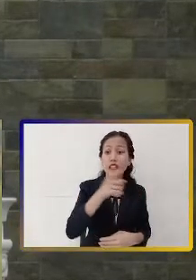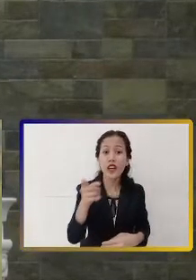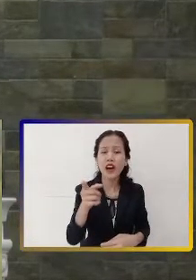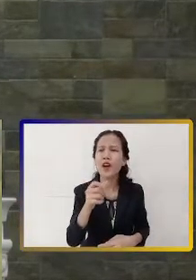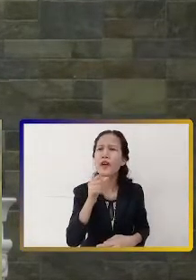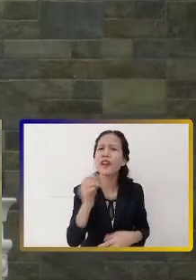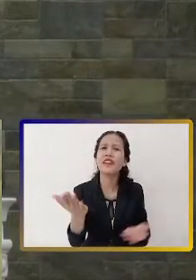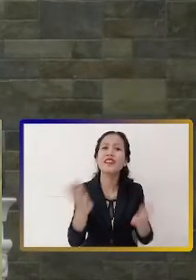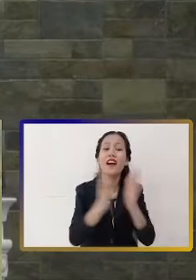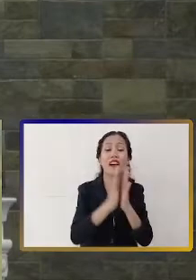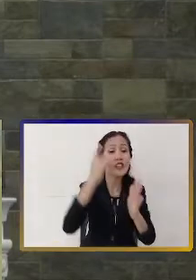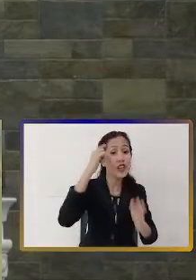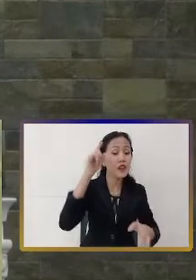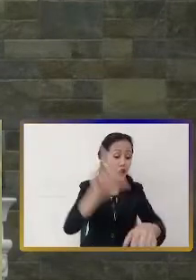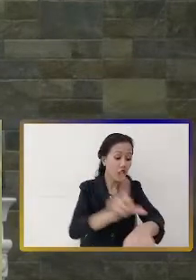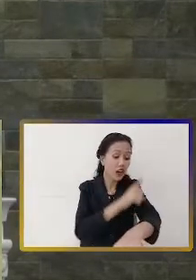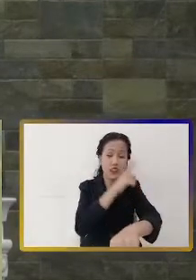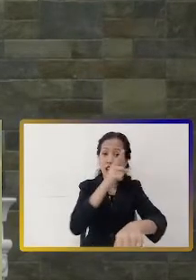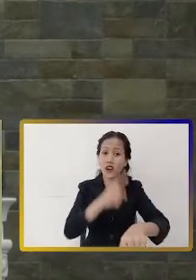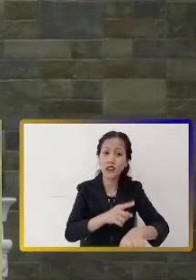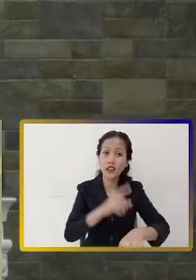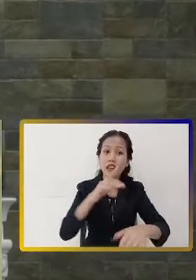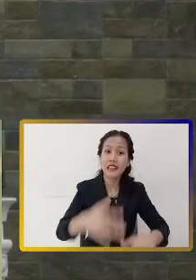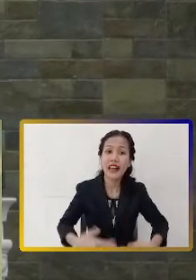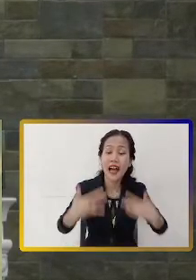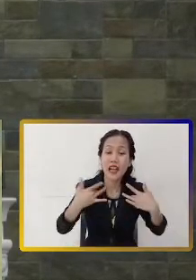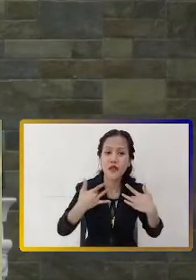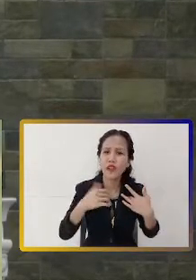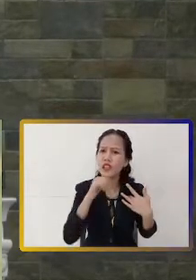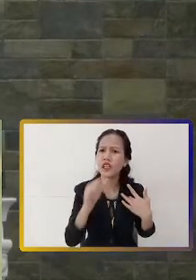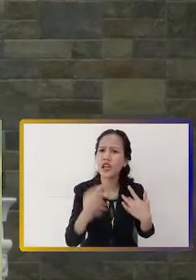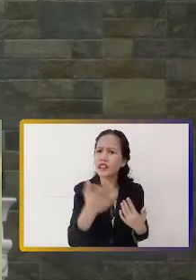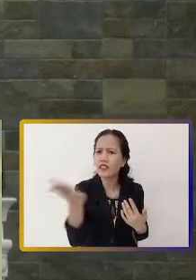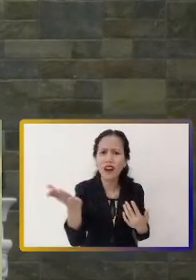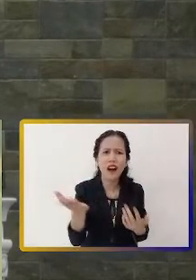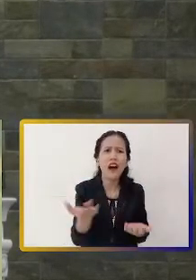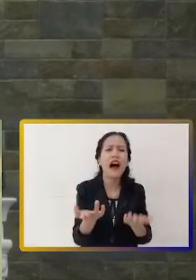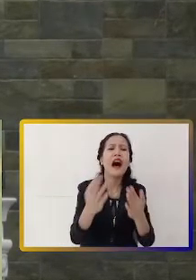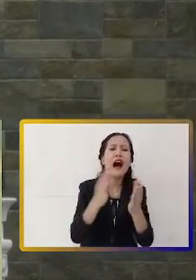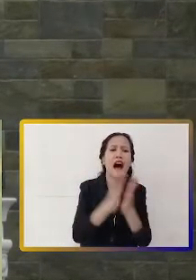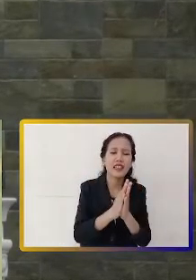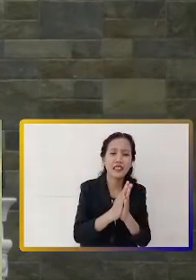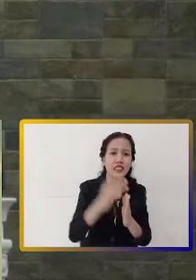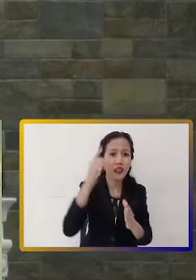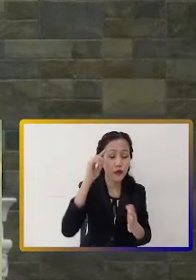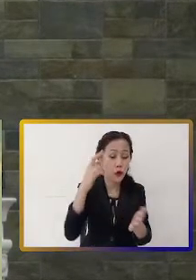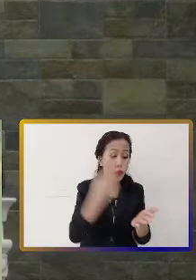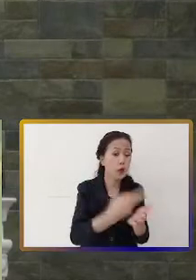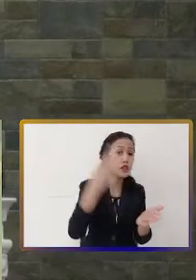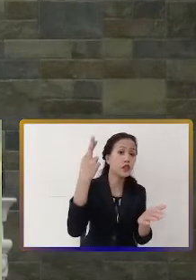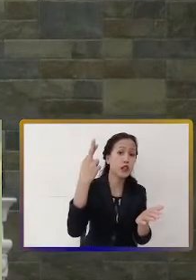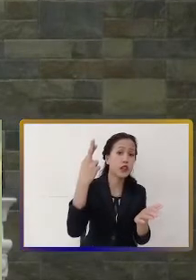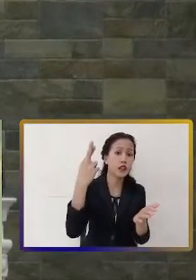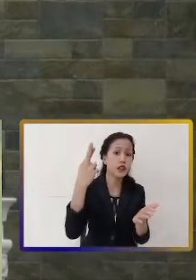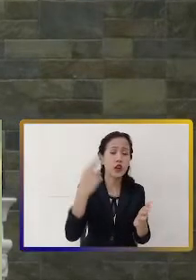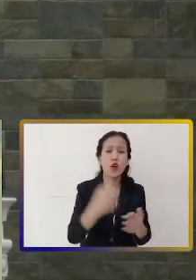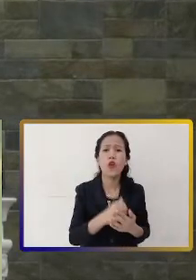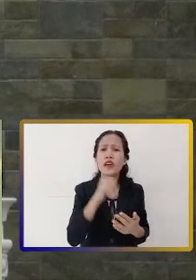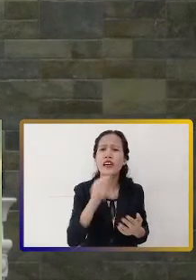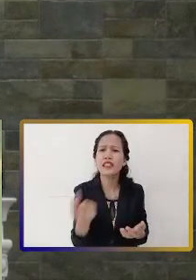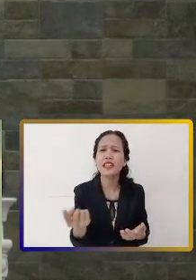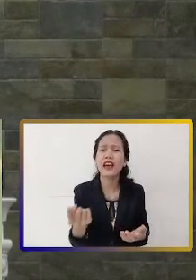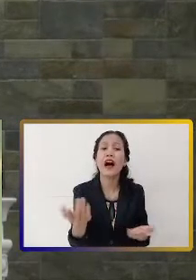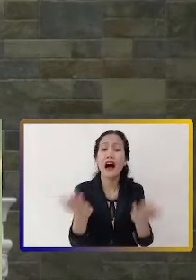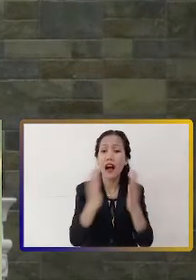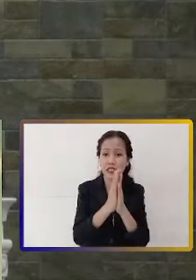mahabang buhay, hindi ka humingi ng kayamanan, hindi ka humingi ng tatalunin mo para matalo mo iyong